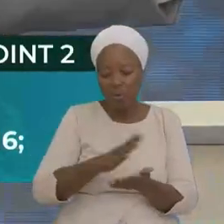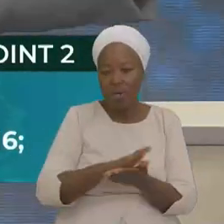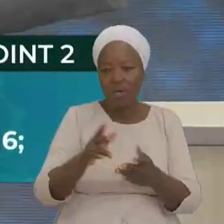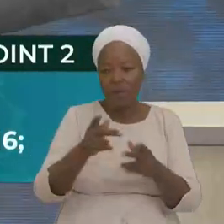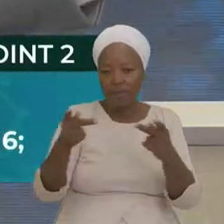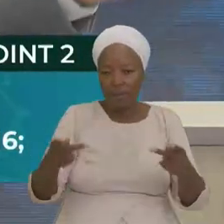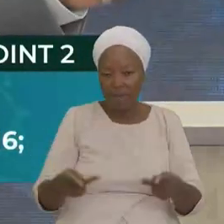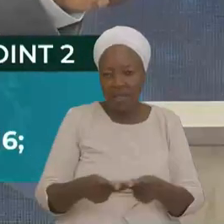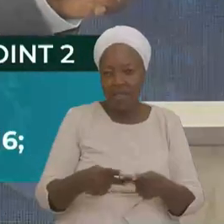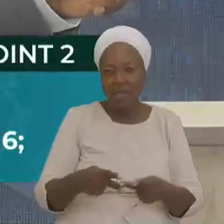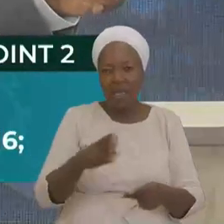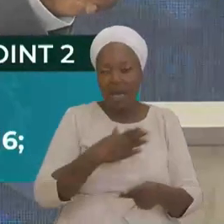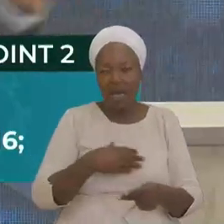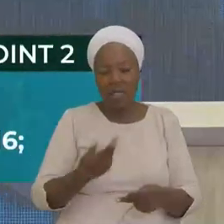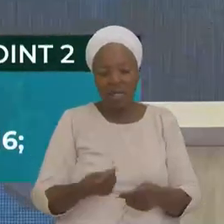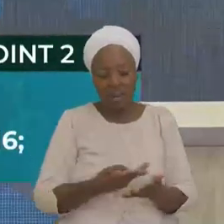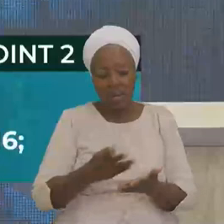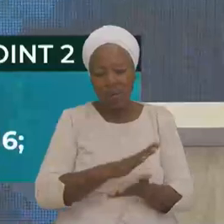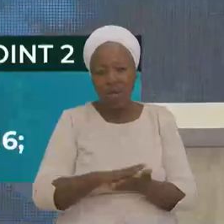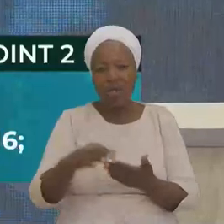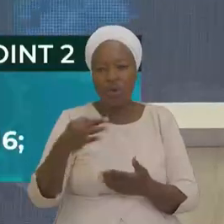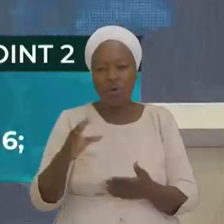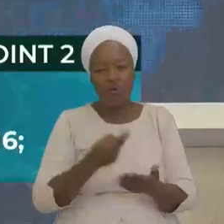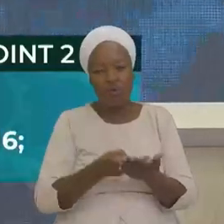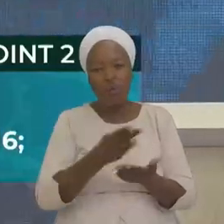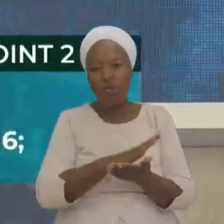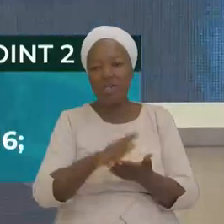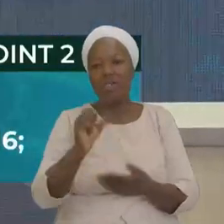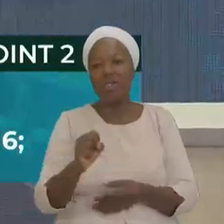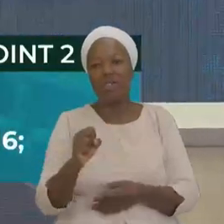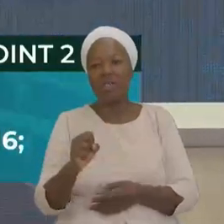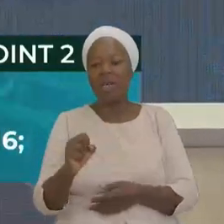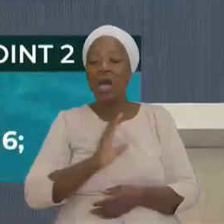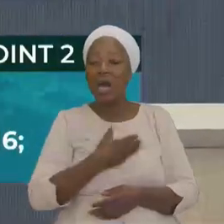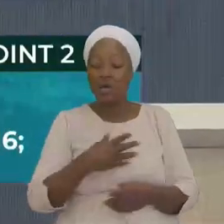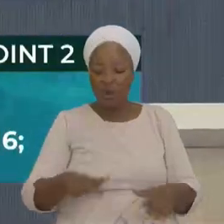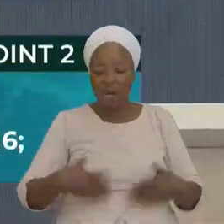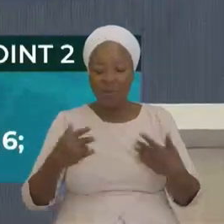le lieu saint, et il y a le lieu saint des saints.